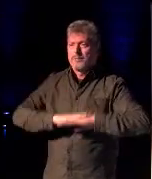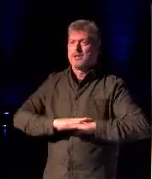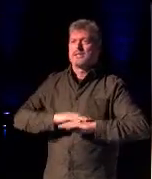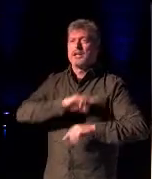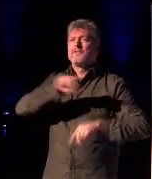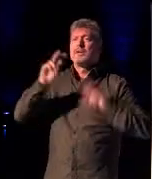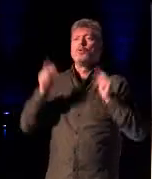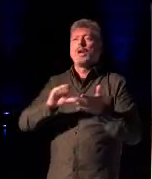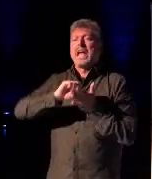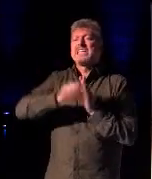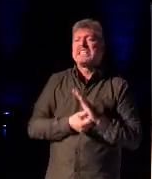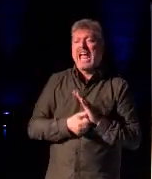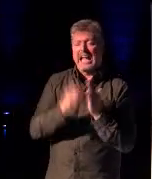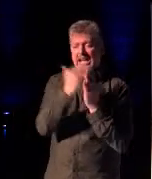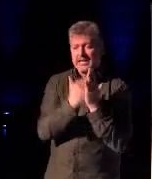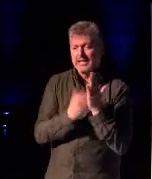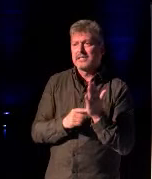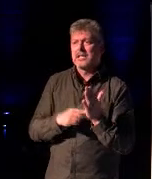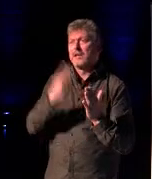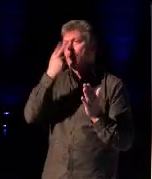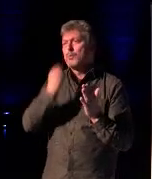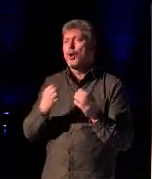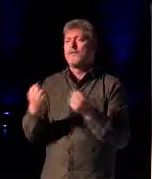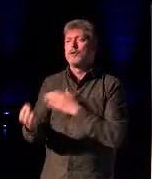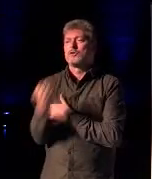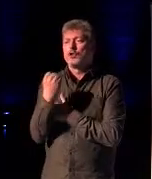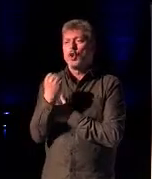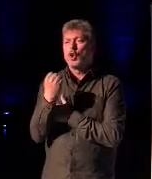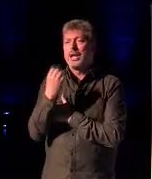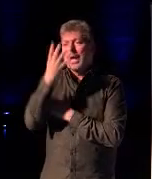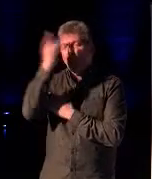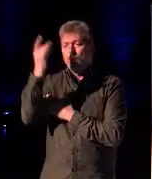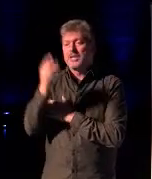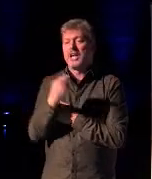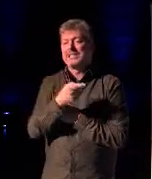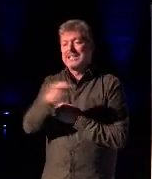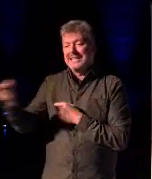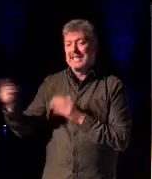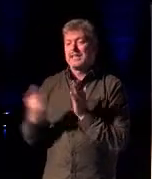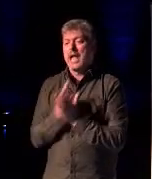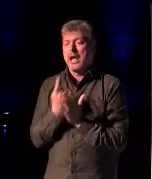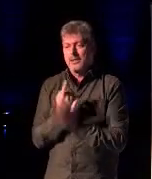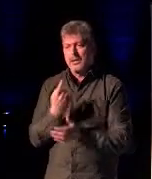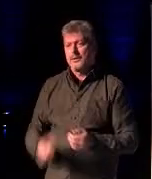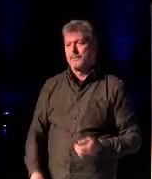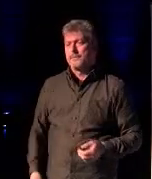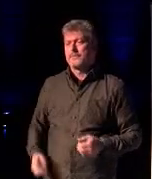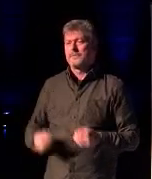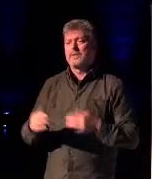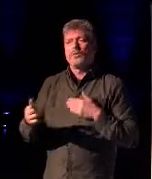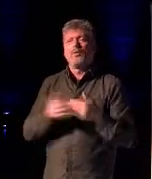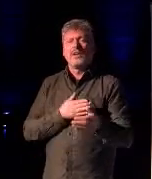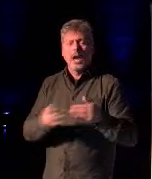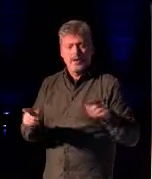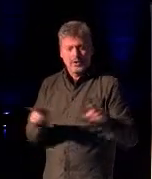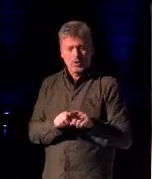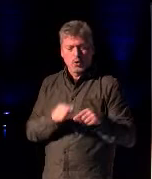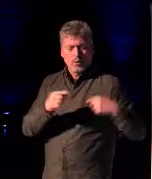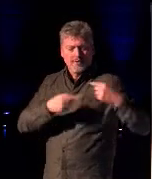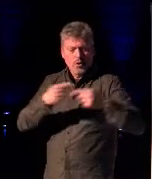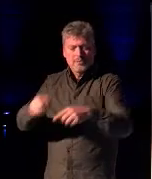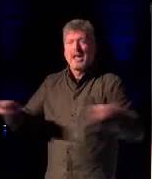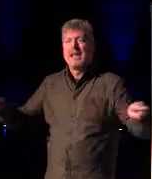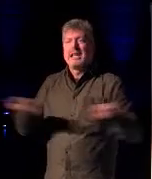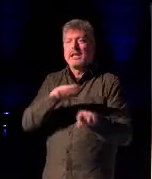bruker sjekklister, og vi prøver å styrke kompetansen til dem det gjelder. Det at vi lager et forløp som likt for